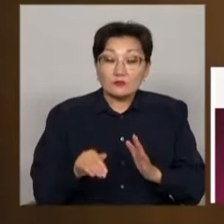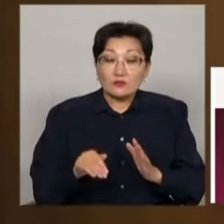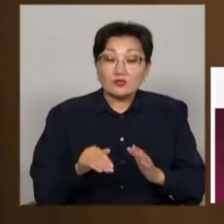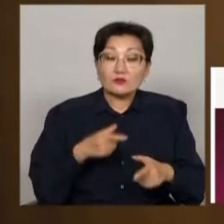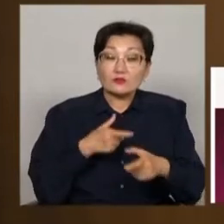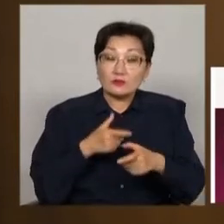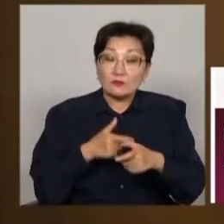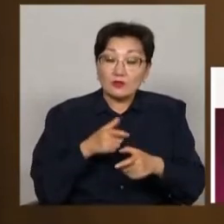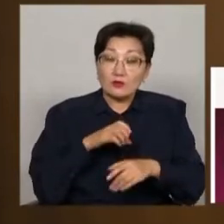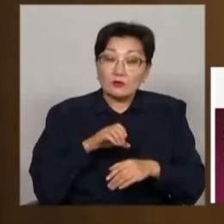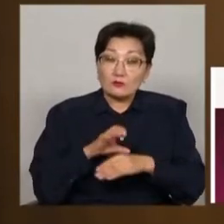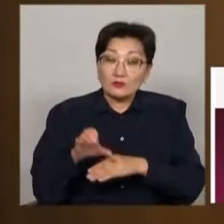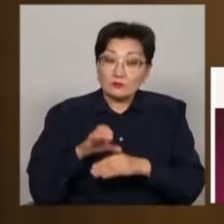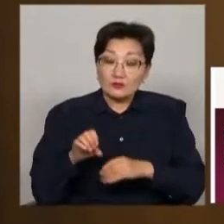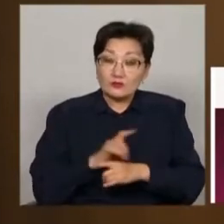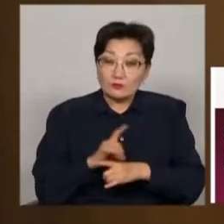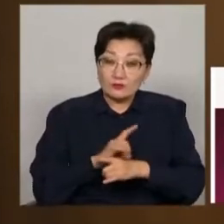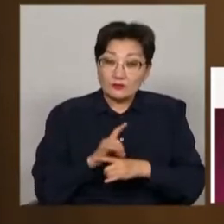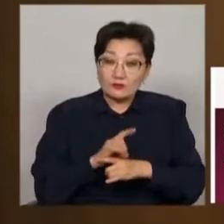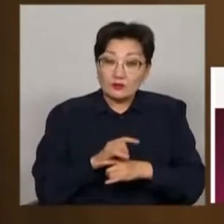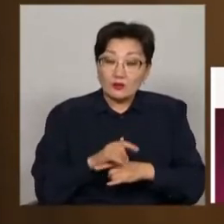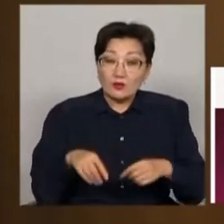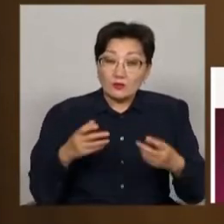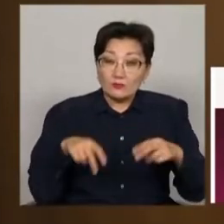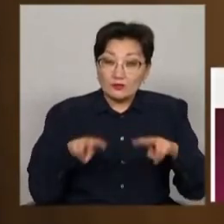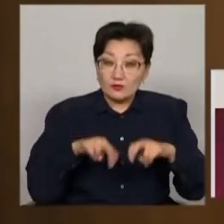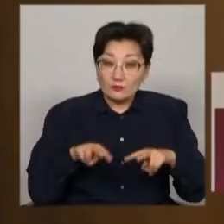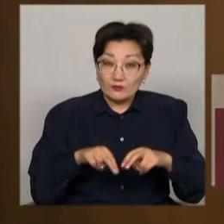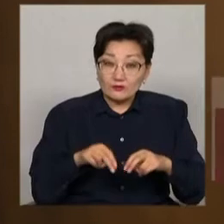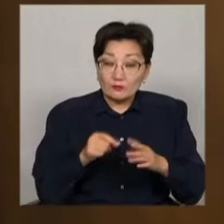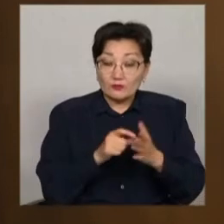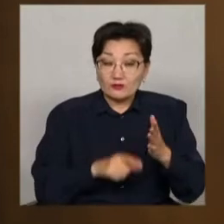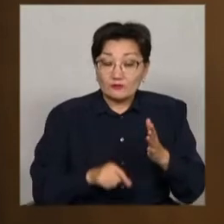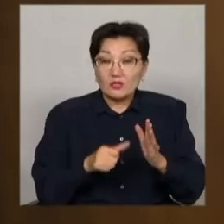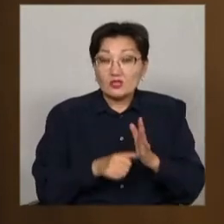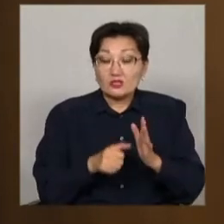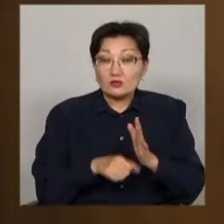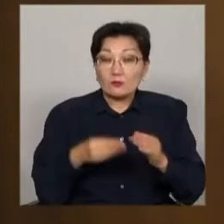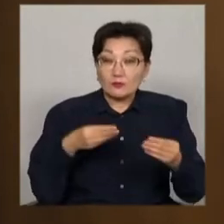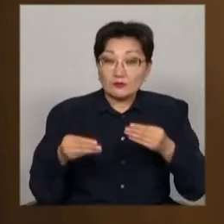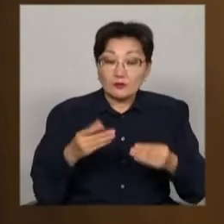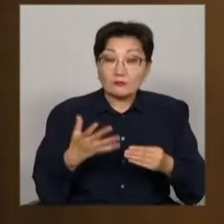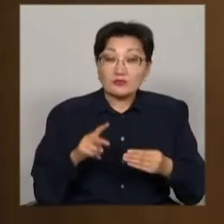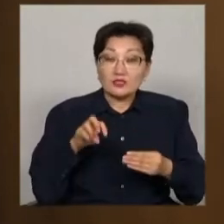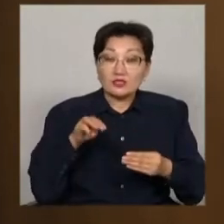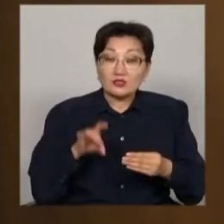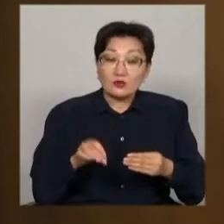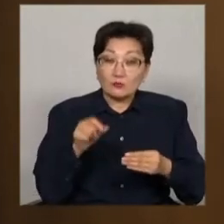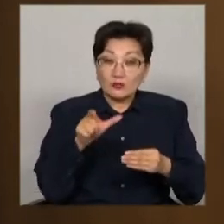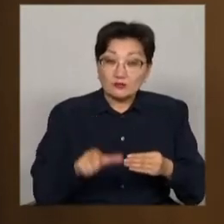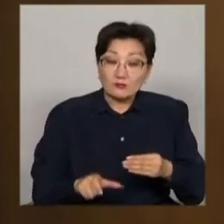продукции с признаками подделки учет на контрольных марок и порядка 600 пластиковых пятилитровых емкостей со